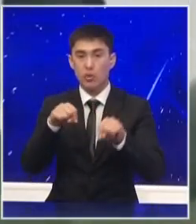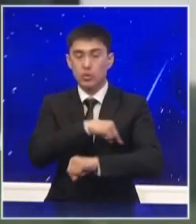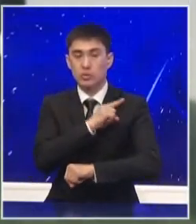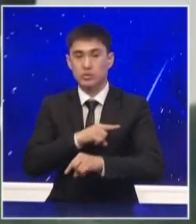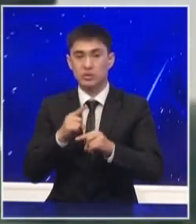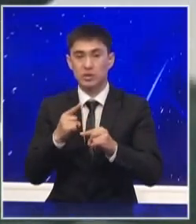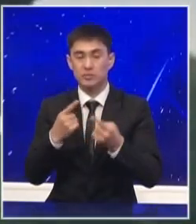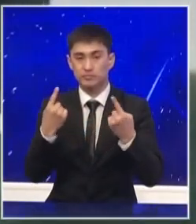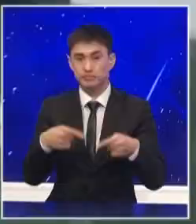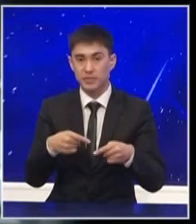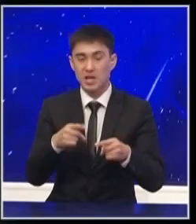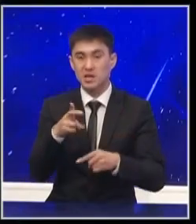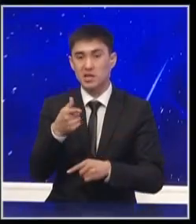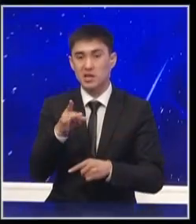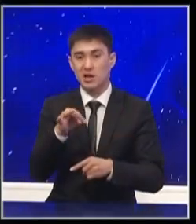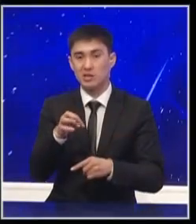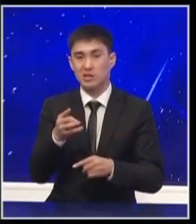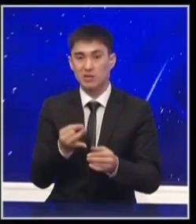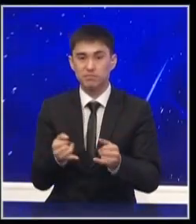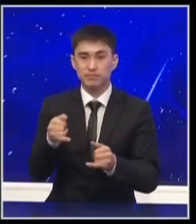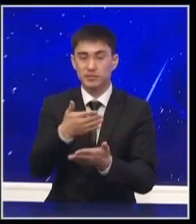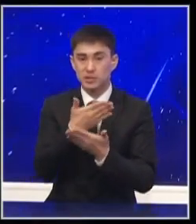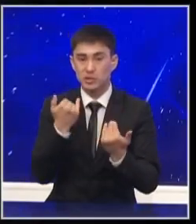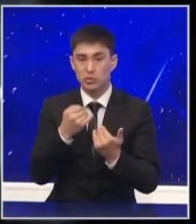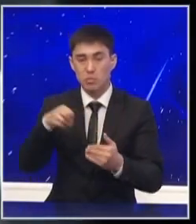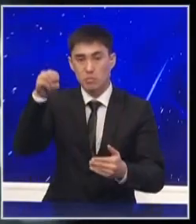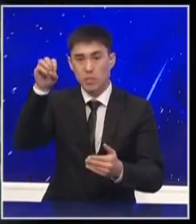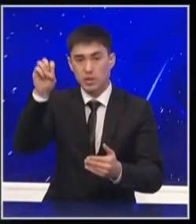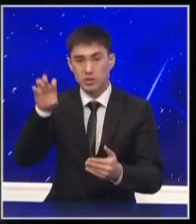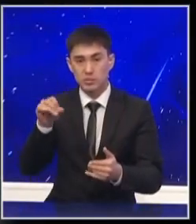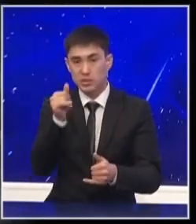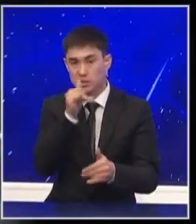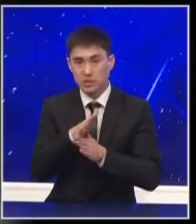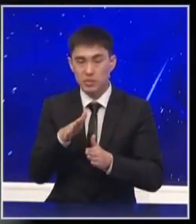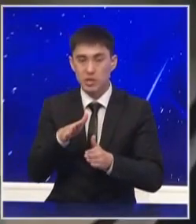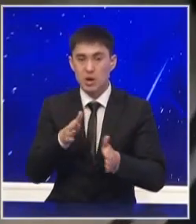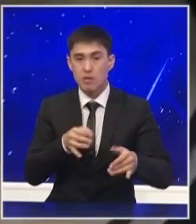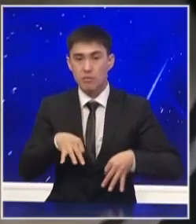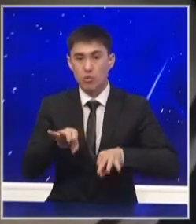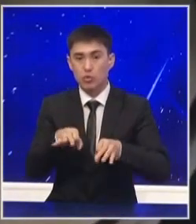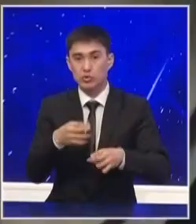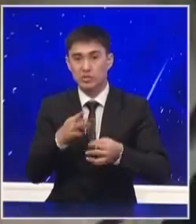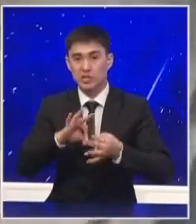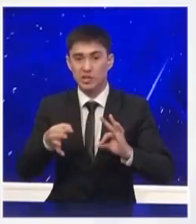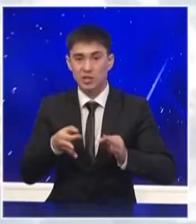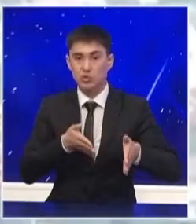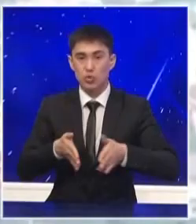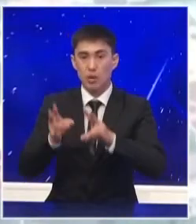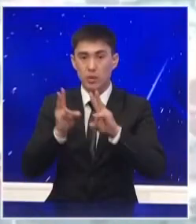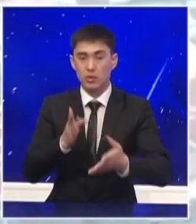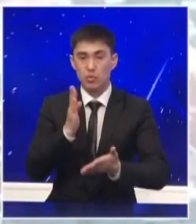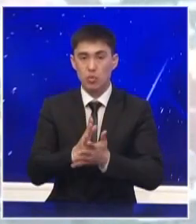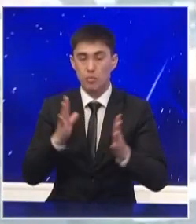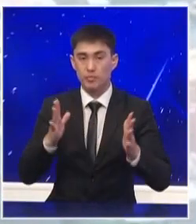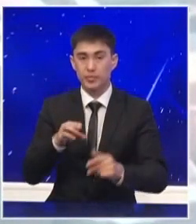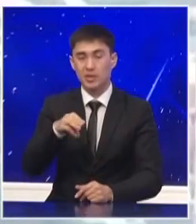шегіп отыр. Генераторларға құятын жанармай мүлде жоқ. Бағдаршамдар да істемей, көлік қозғалысы қиындап кетті. Жол апаты жиілеген.